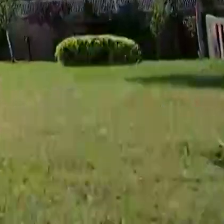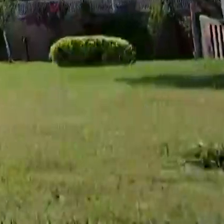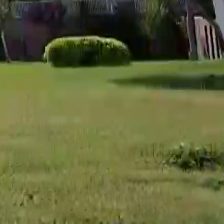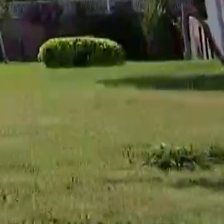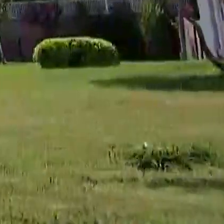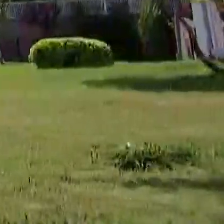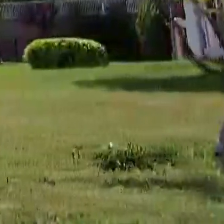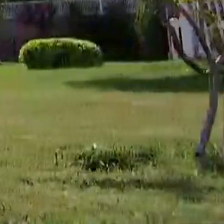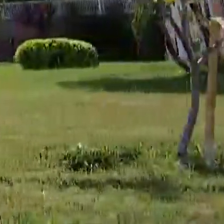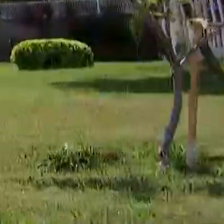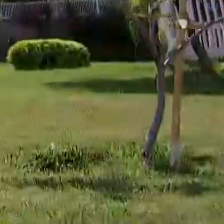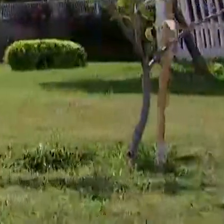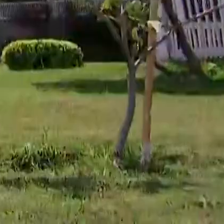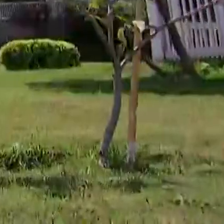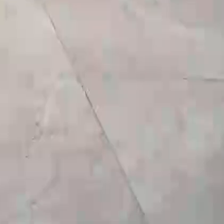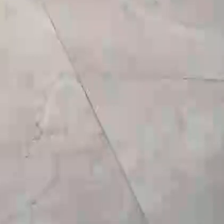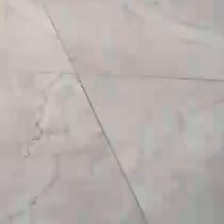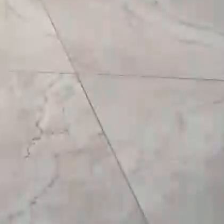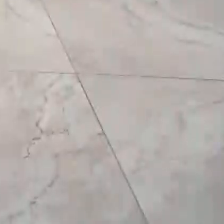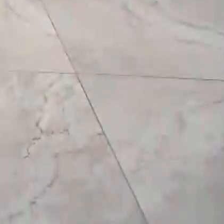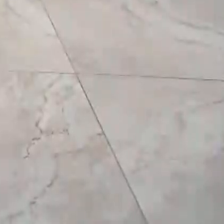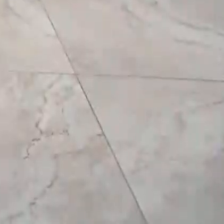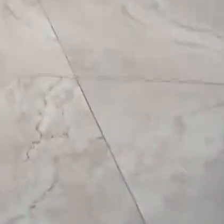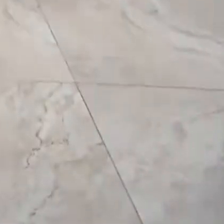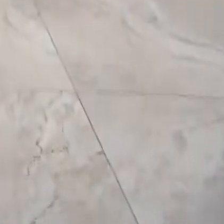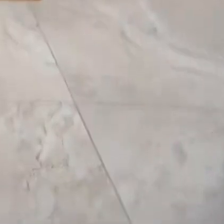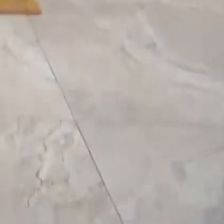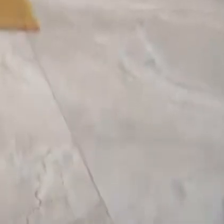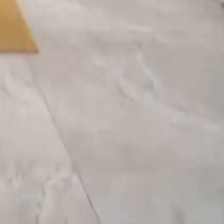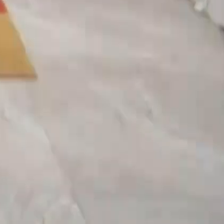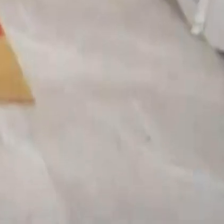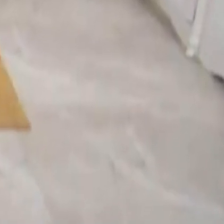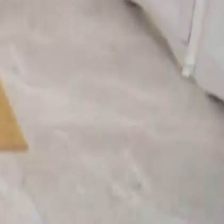Villanın yemyeşil bahçesi. Mutfakta yerlere bakınan Şükrü ayağa kalktı.